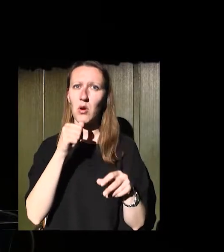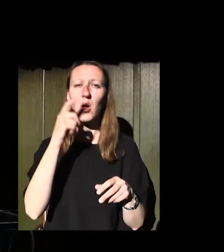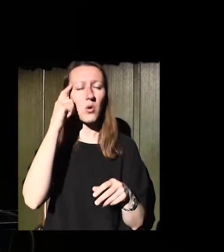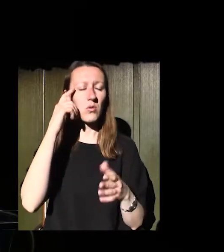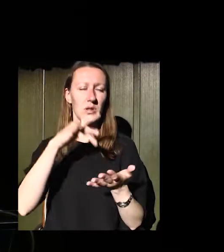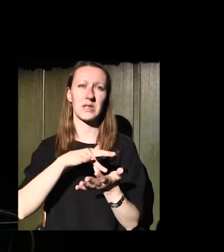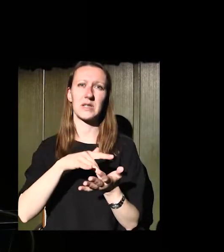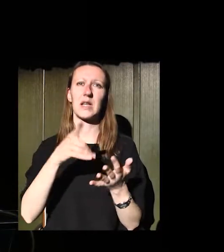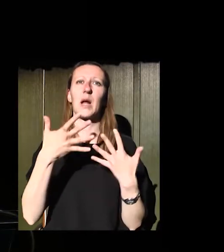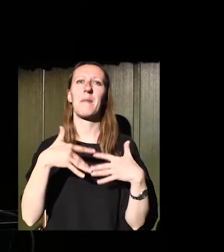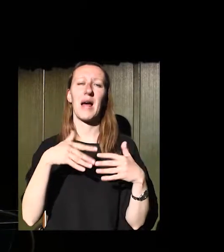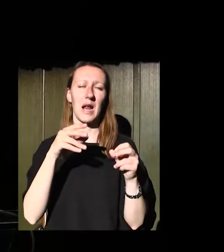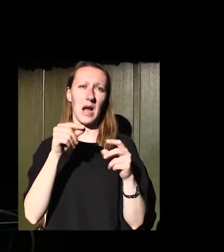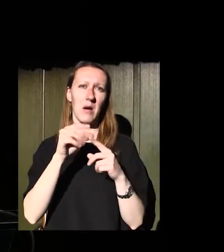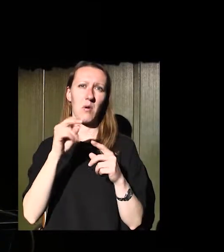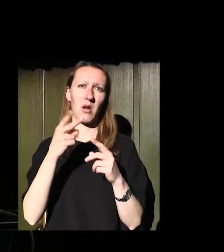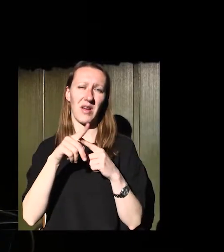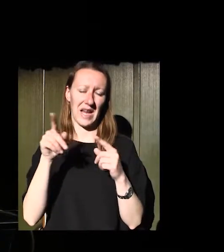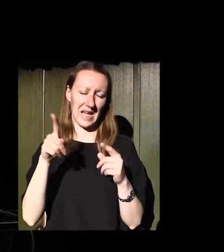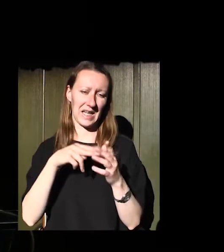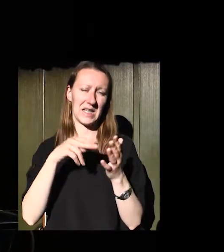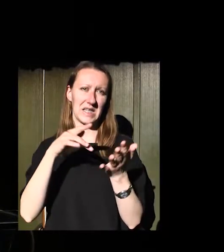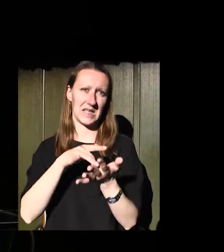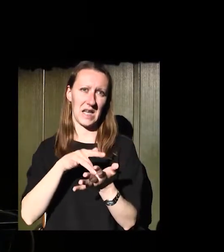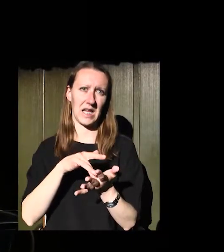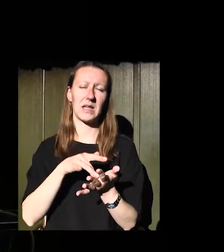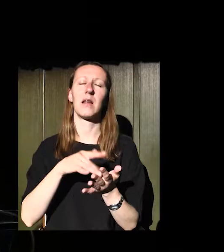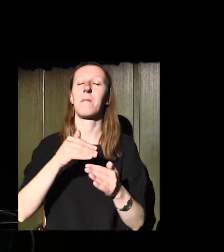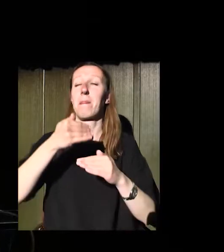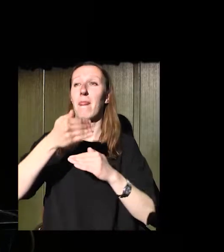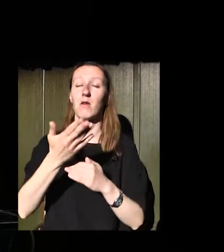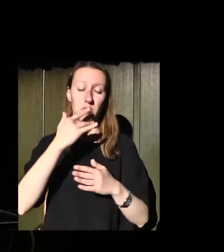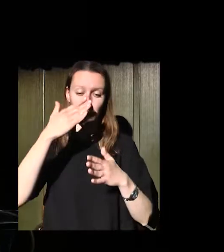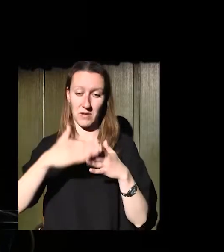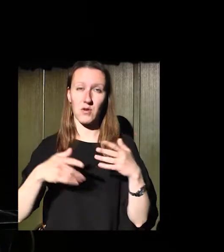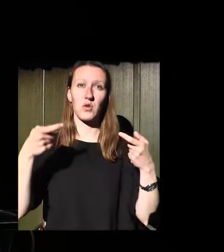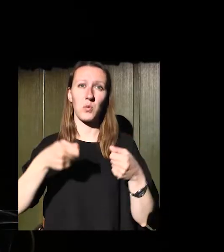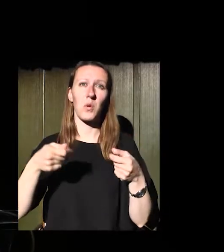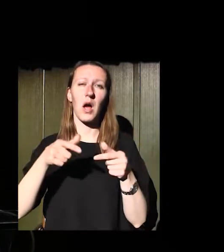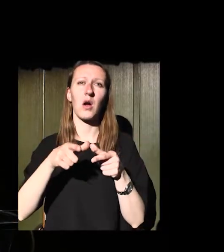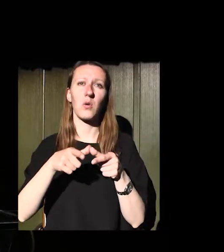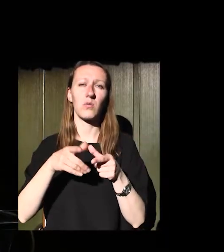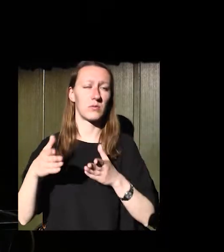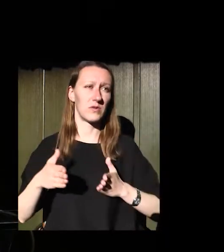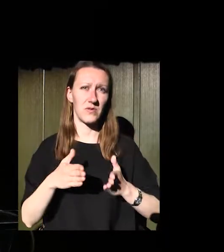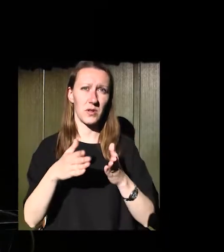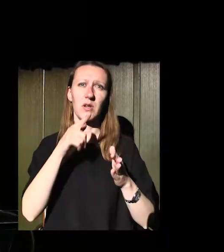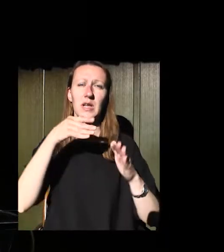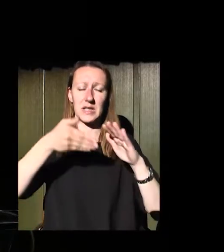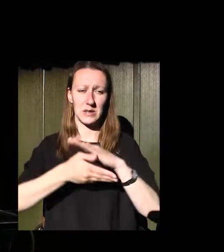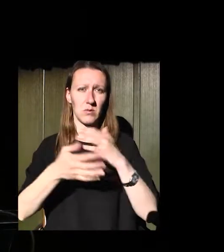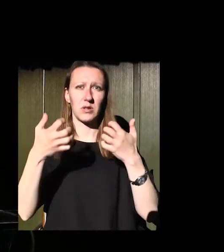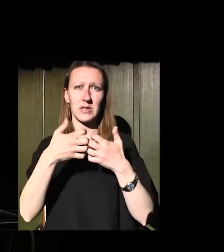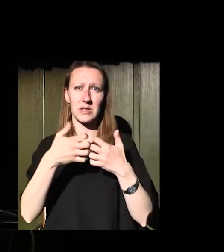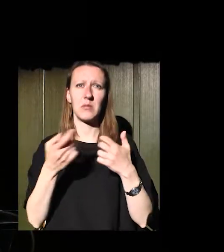kulturnom društvenom centru Mehanika Polivalentni centar. Nakon što smo završili ulaganja u infrastrukturu